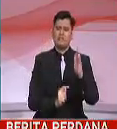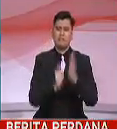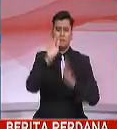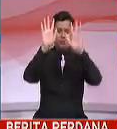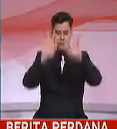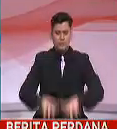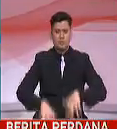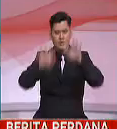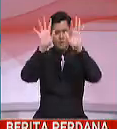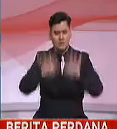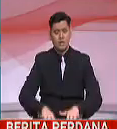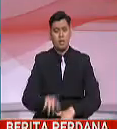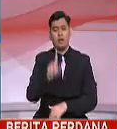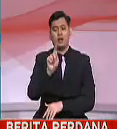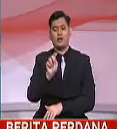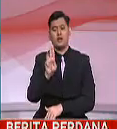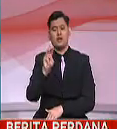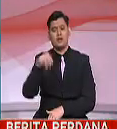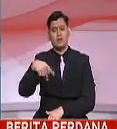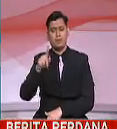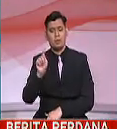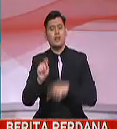melibatkan jajahan tumpat negeri Kelantan dengan bacaan